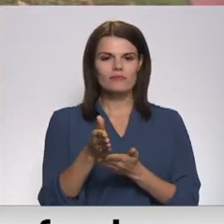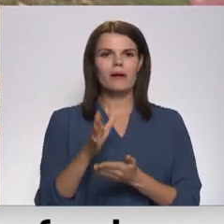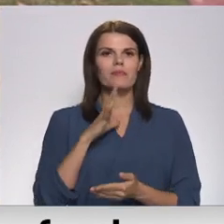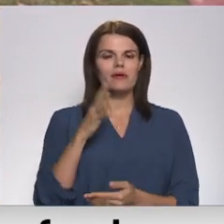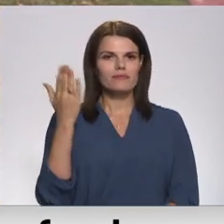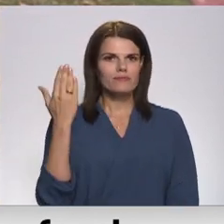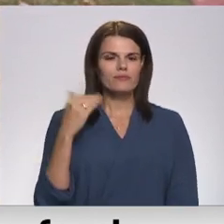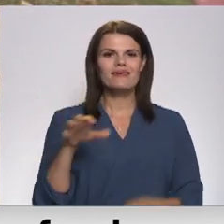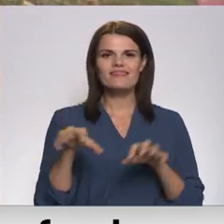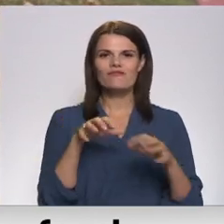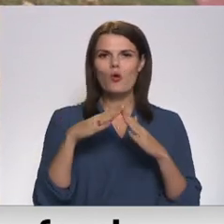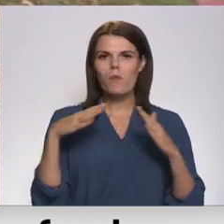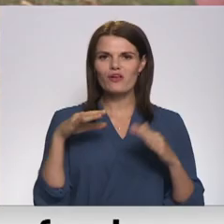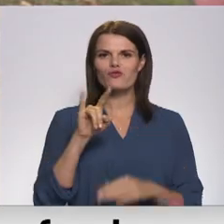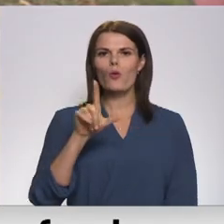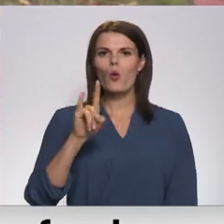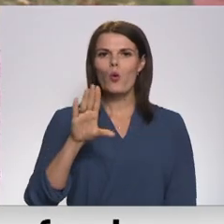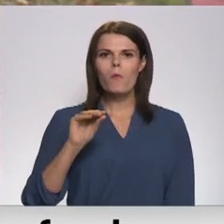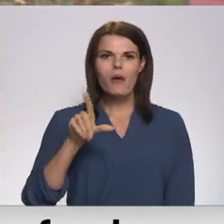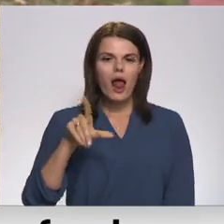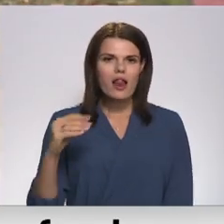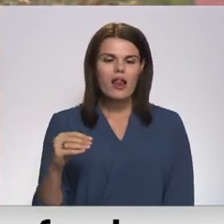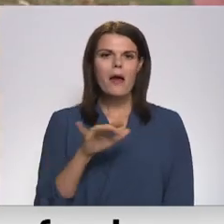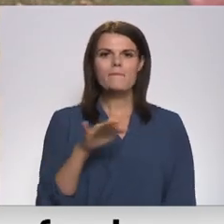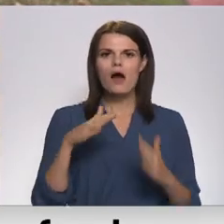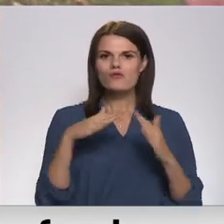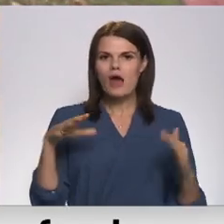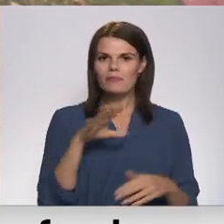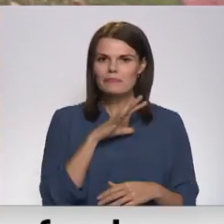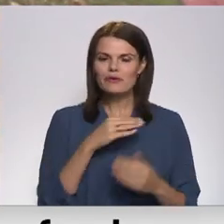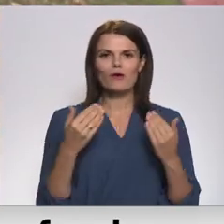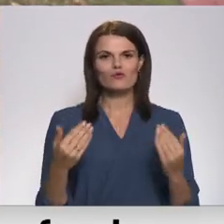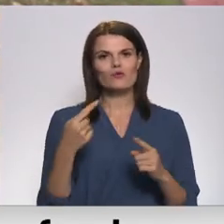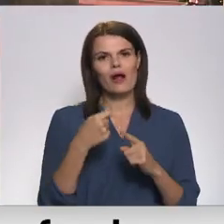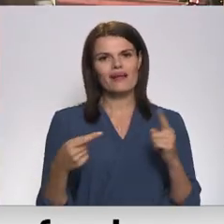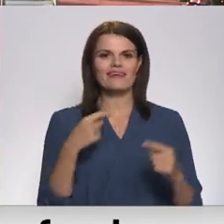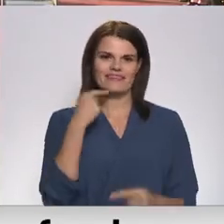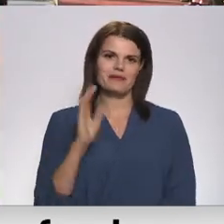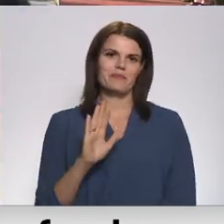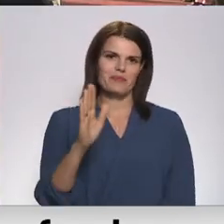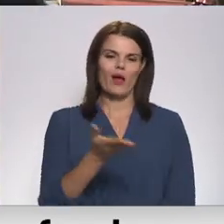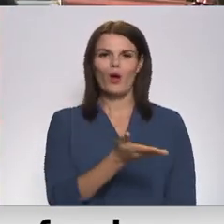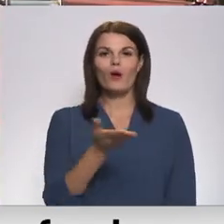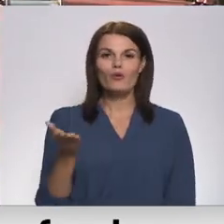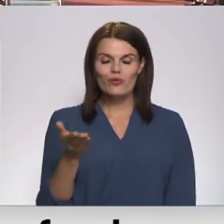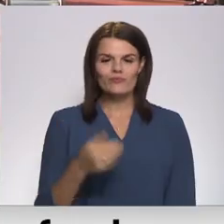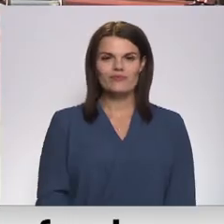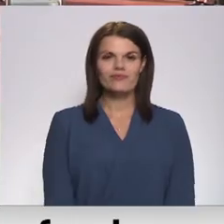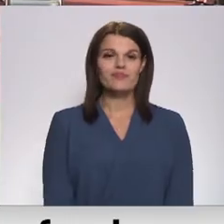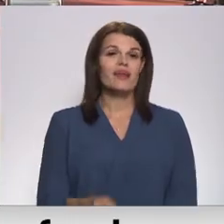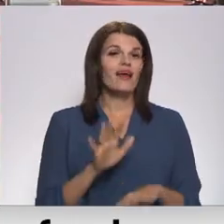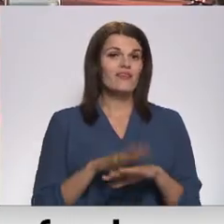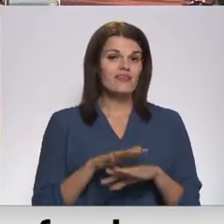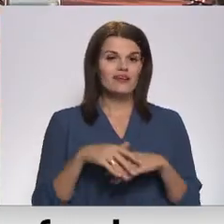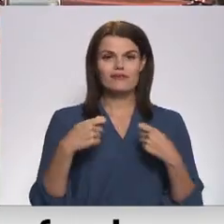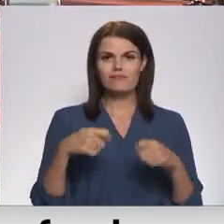bija Ulubelei, mums bija bērnu namam, un šoreiz mēs gribam pamēģināt pie jums. Tirdziņā bērni tirgo nevien